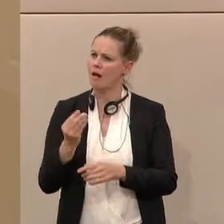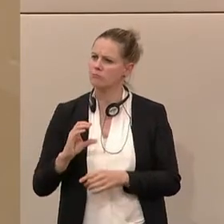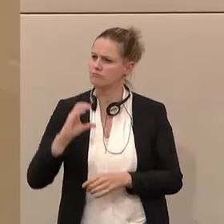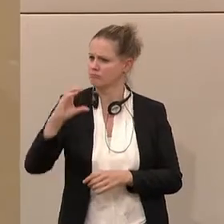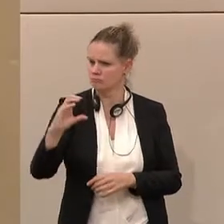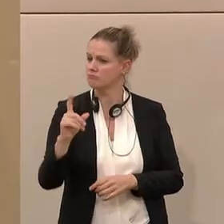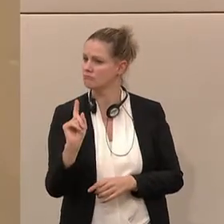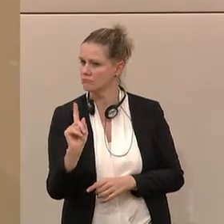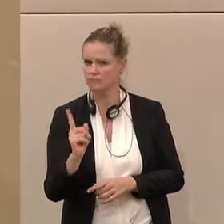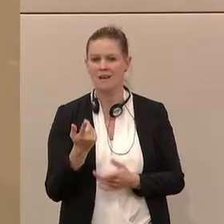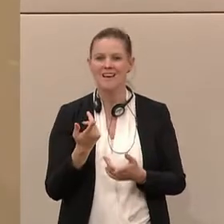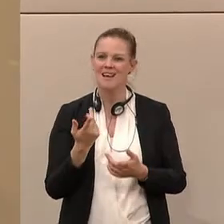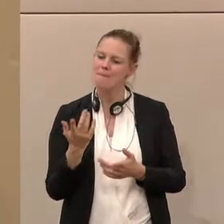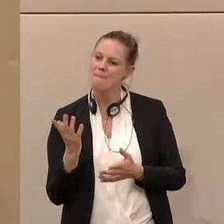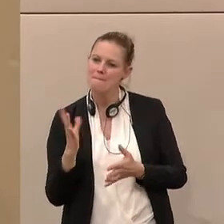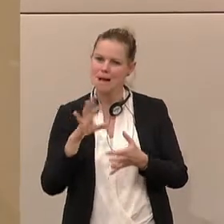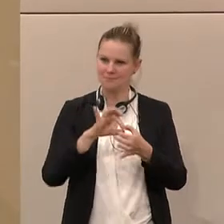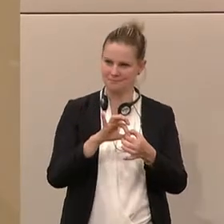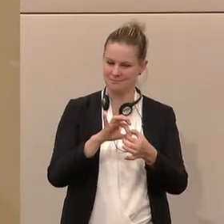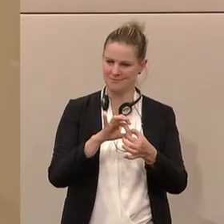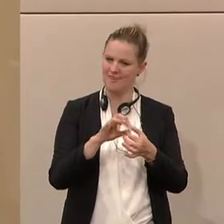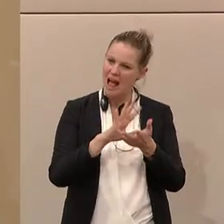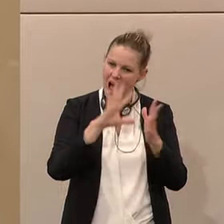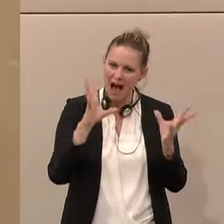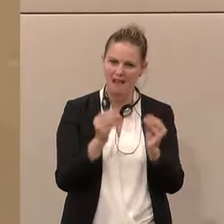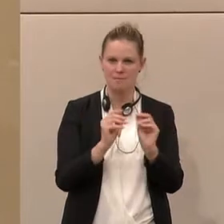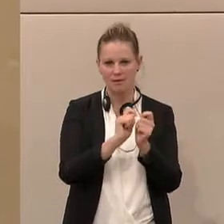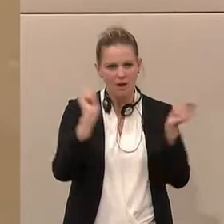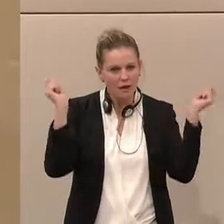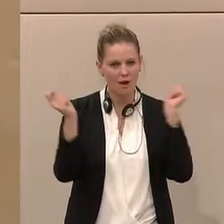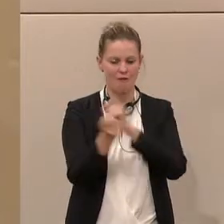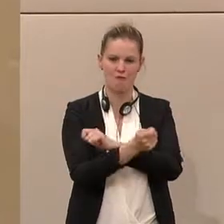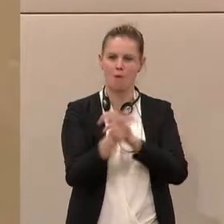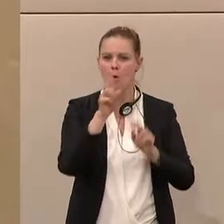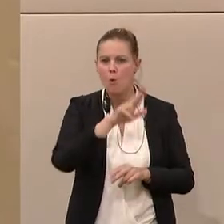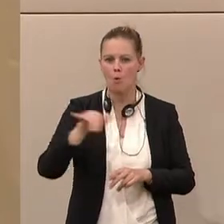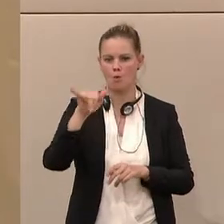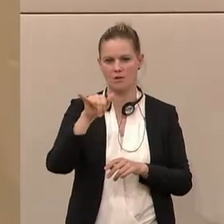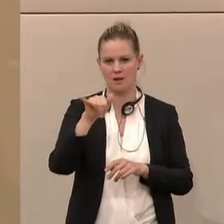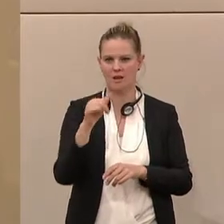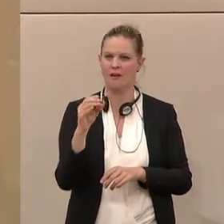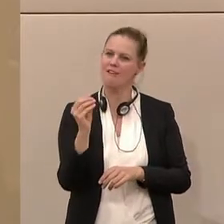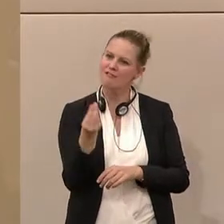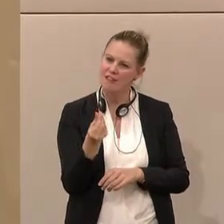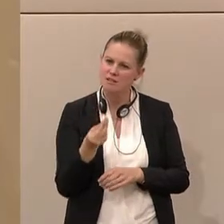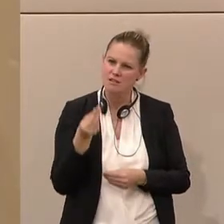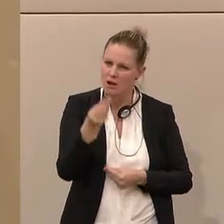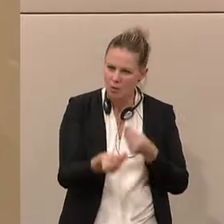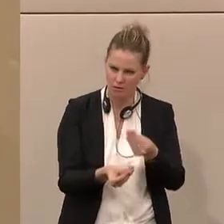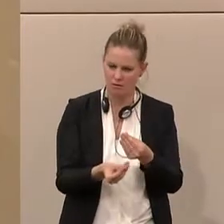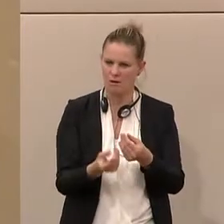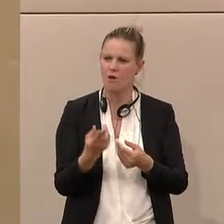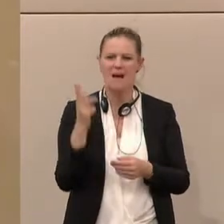Hand in Hand geht mit einer generellen Reform der Universitätenfinanzierung, nämlich der Kennzahlen,